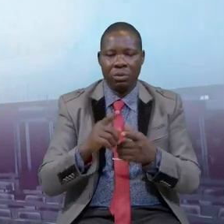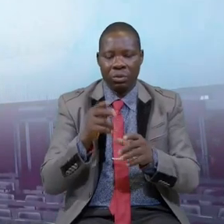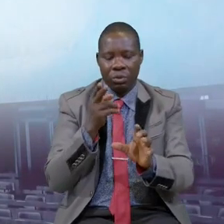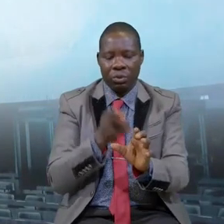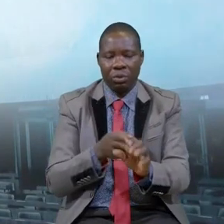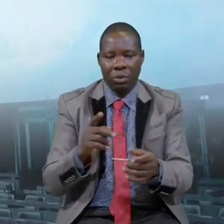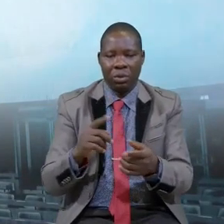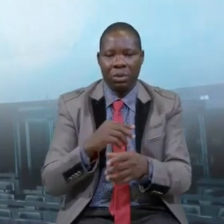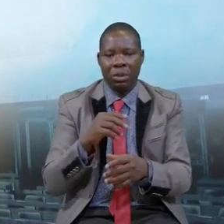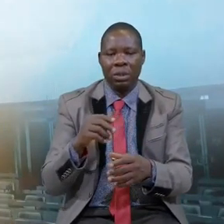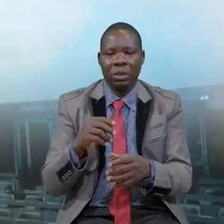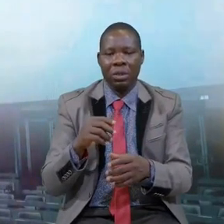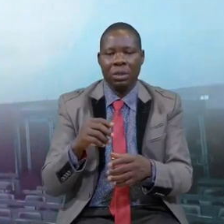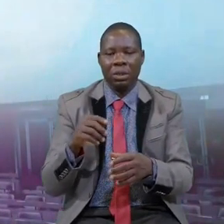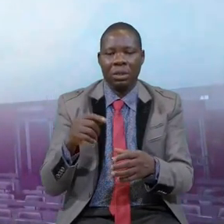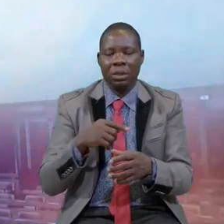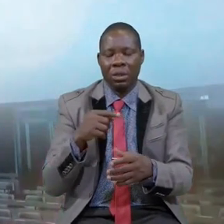banquet spécial.